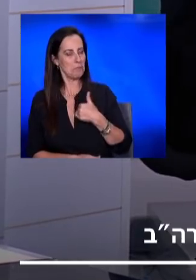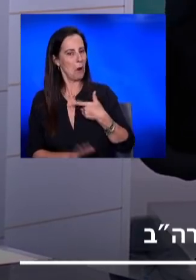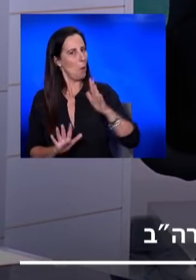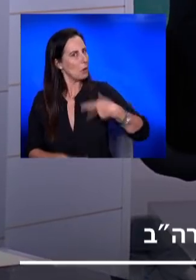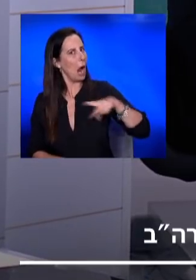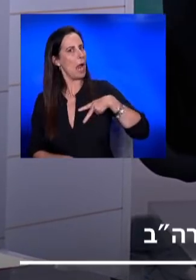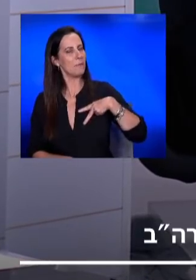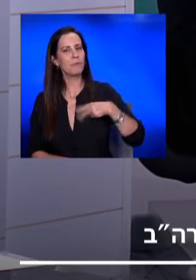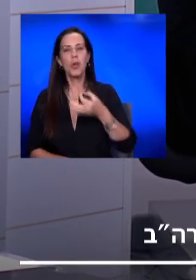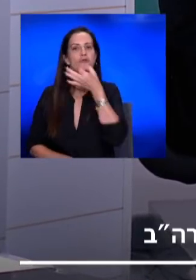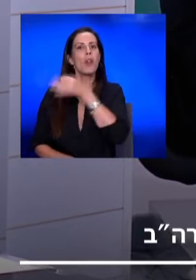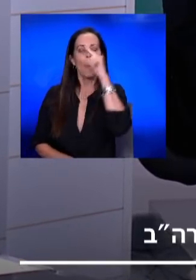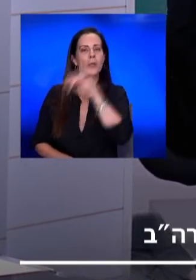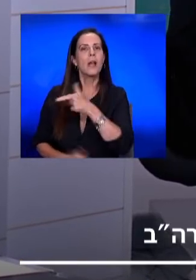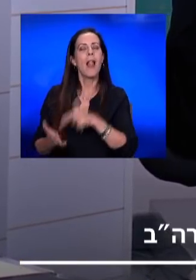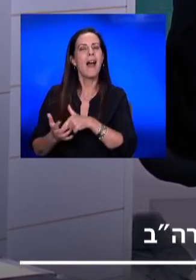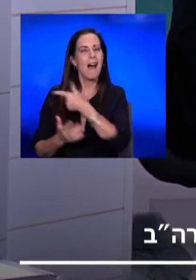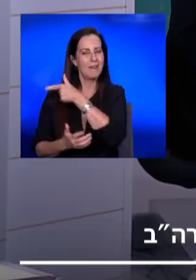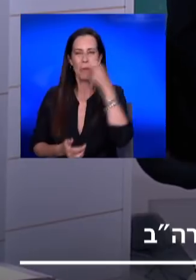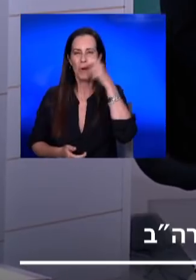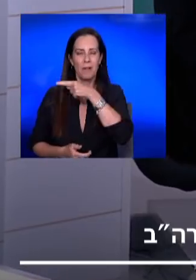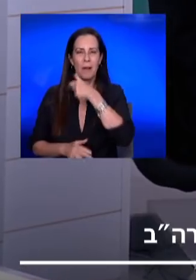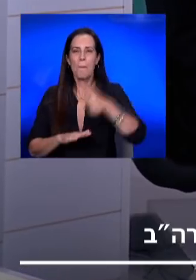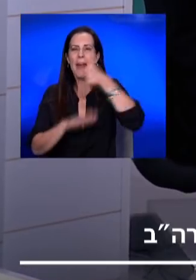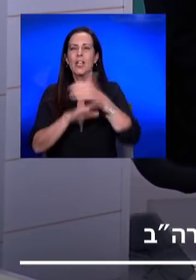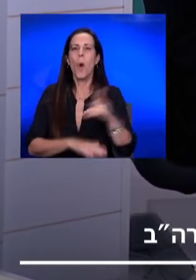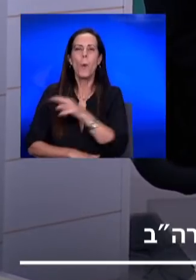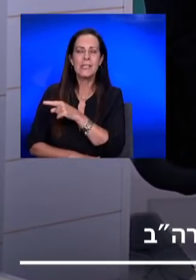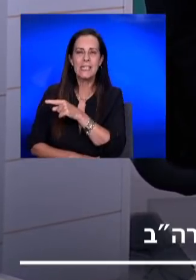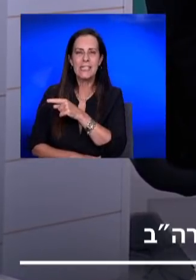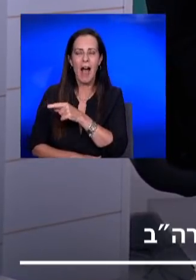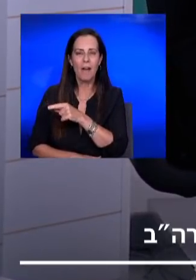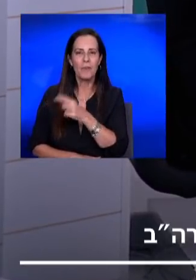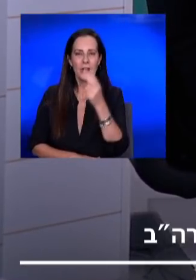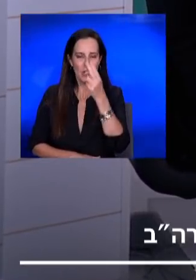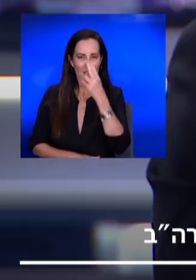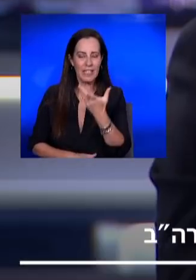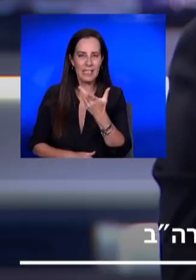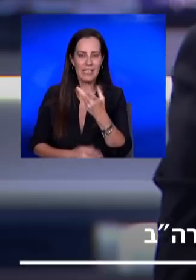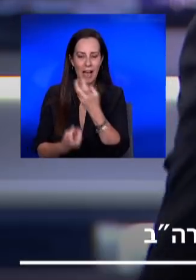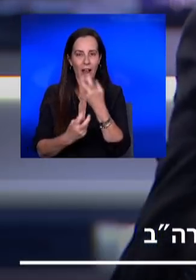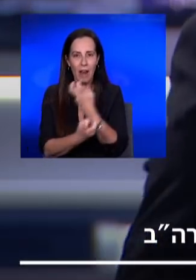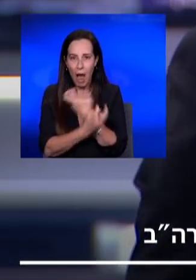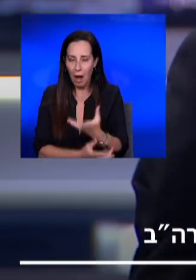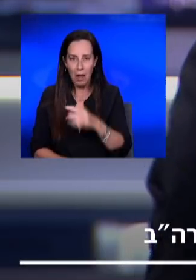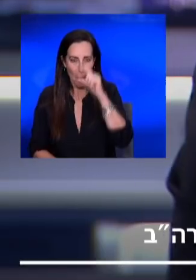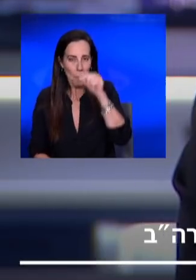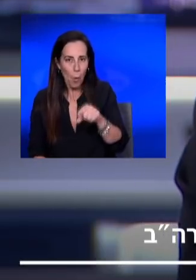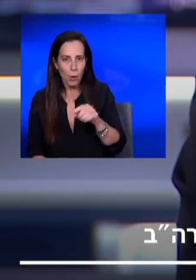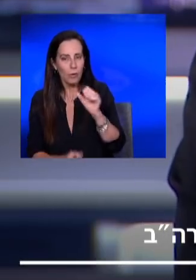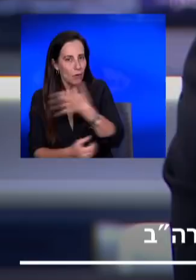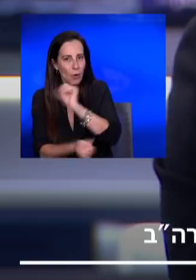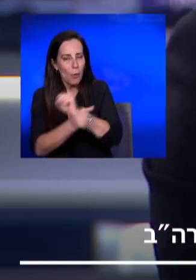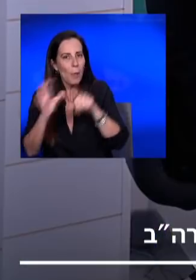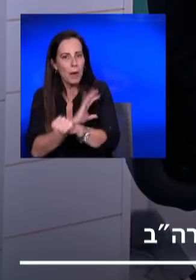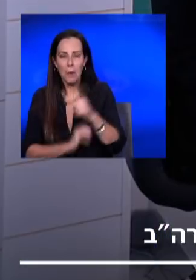אחראים. שואלים אותו על נבלני, אותו מנהיג אופוזיציה שניסה להרעיל אותו למוות פוטין, ואחר כך הוא קלה אותו שעכשיו נמצא בבית